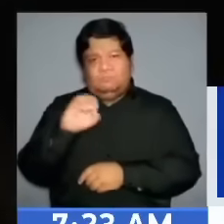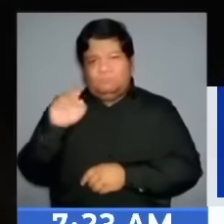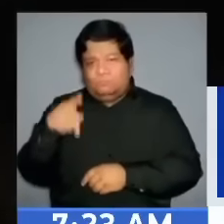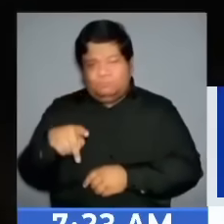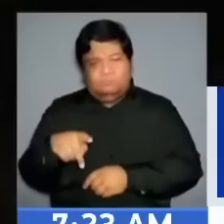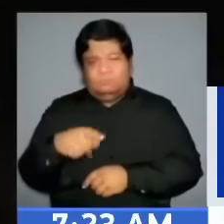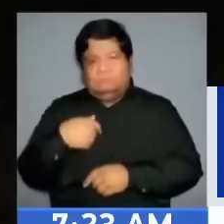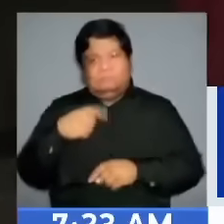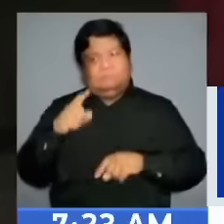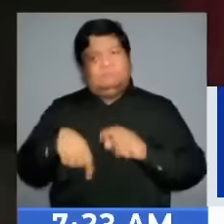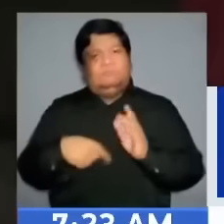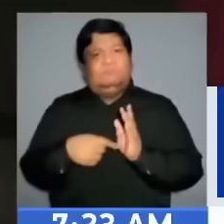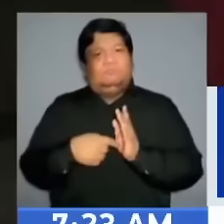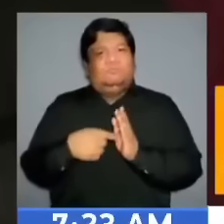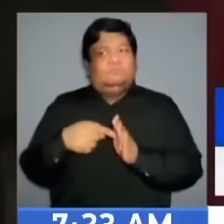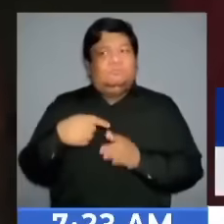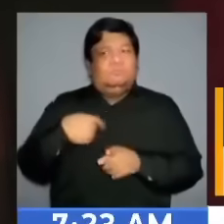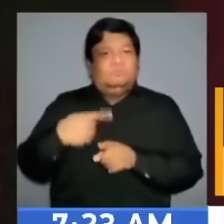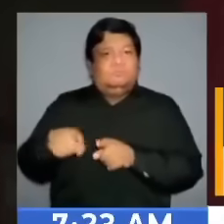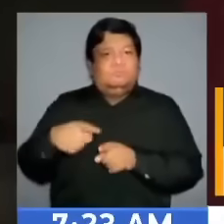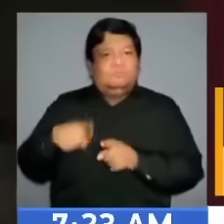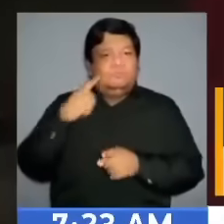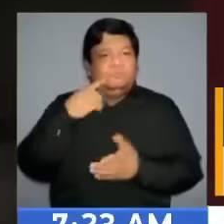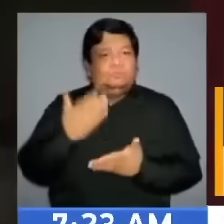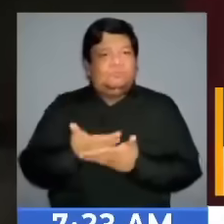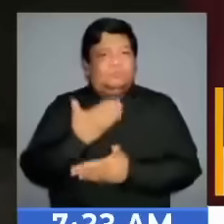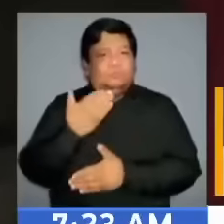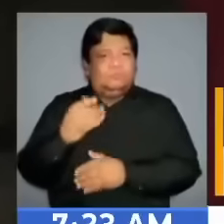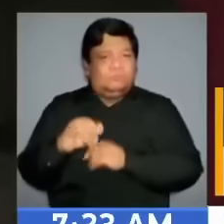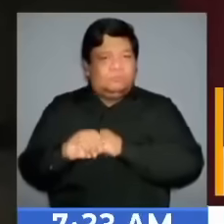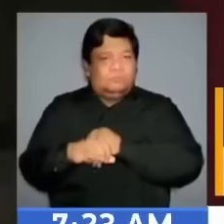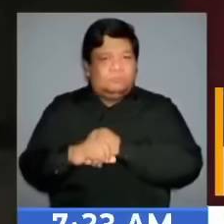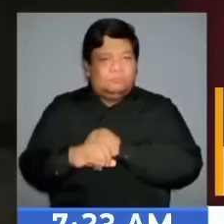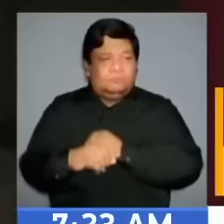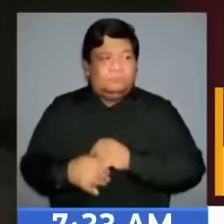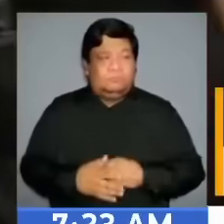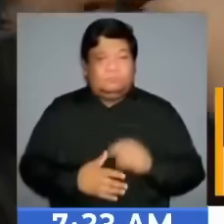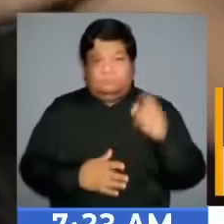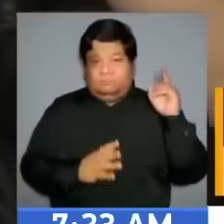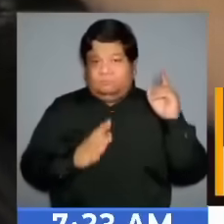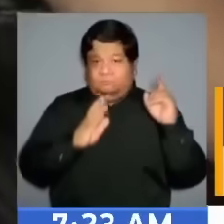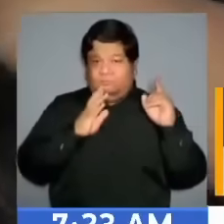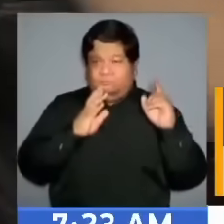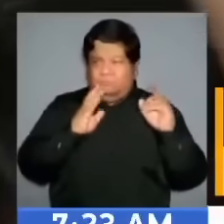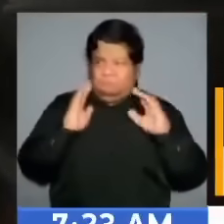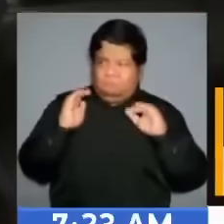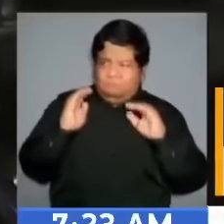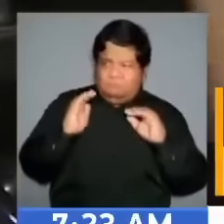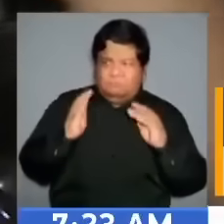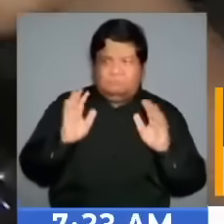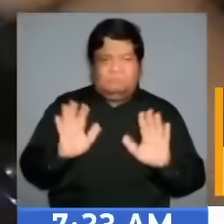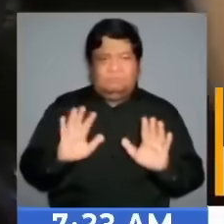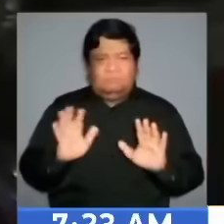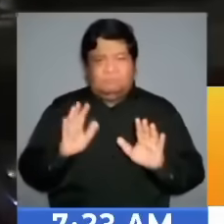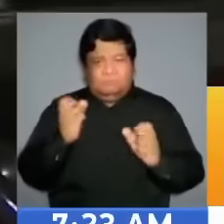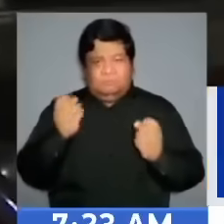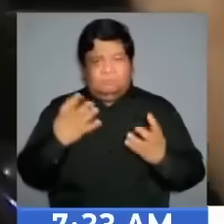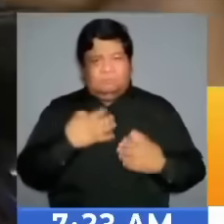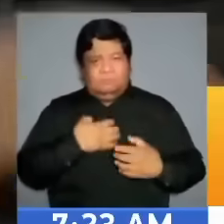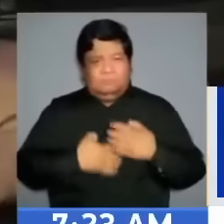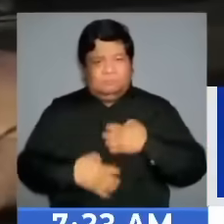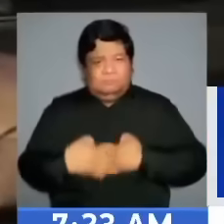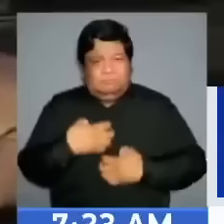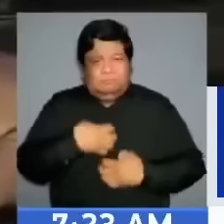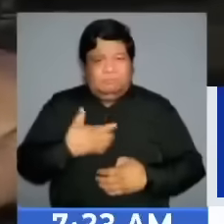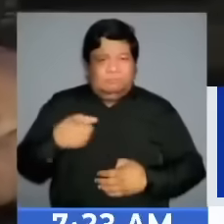para sa modern jeep. Nakiusap ako na wag naman sana kasi marami po magugutom po. Magulo sa divisor, maraming